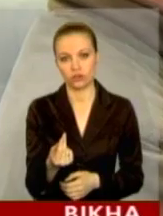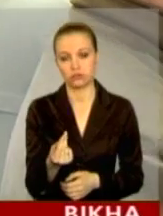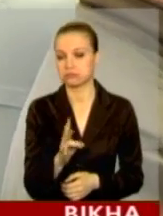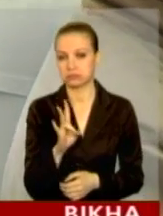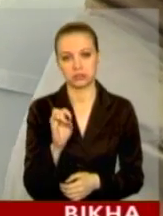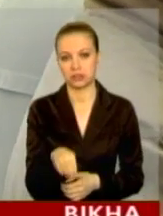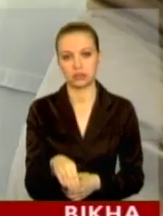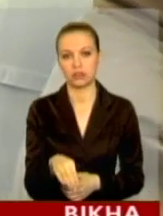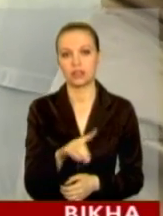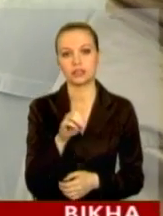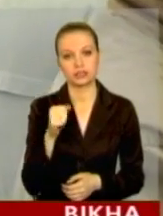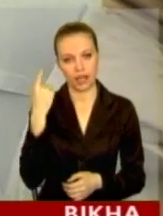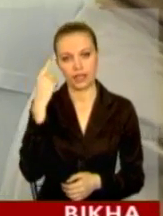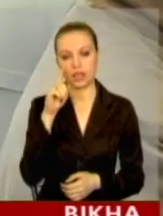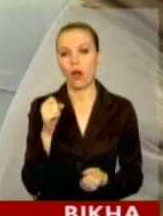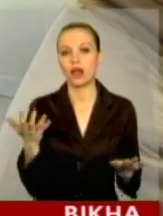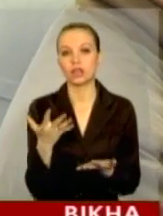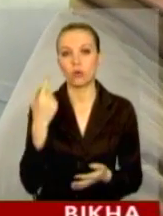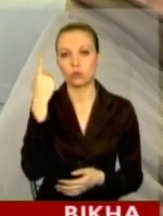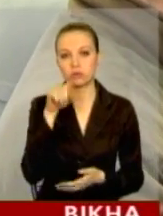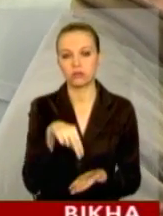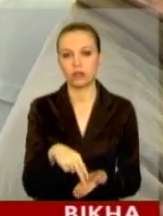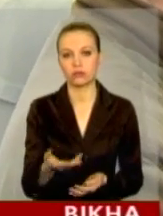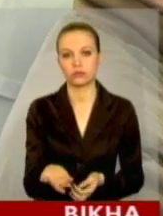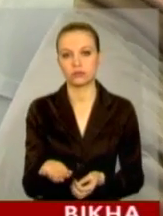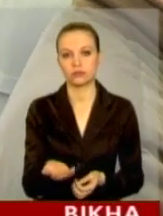нет за идею за яку